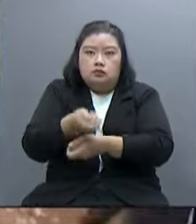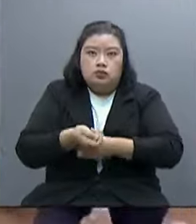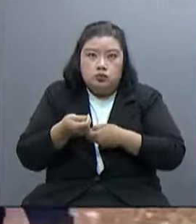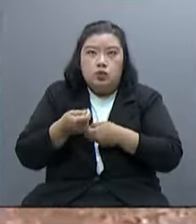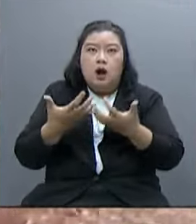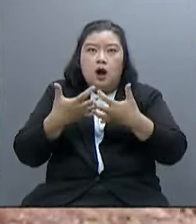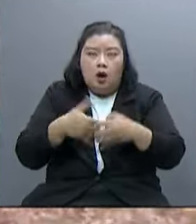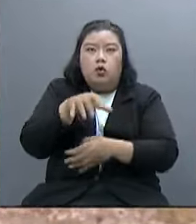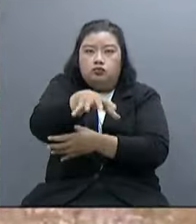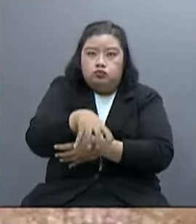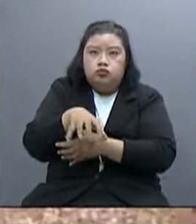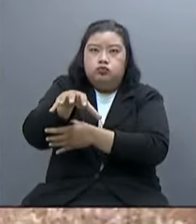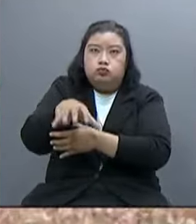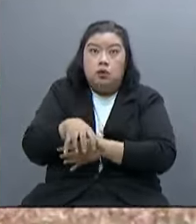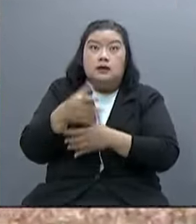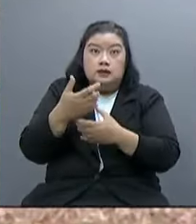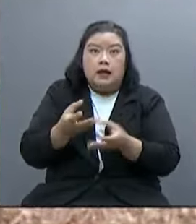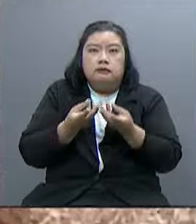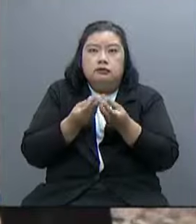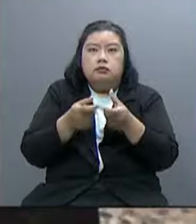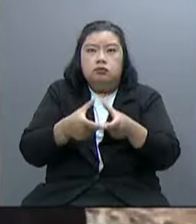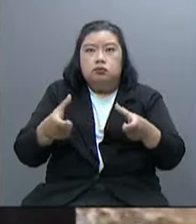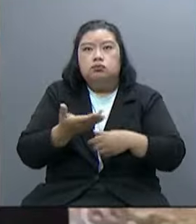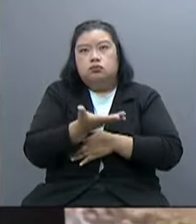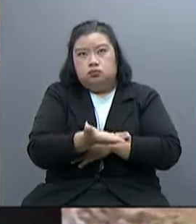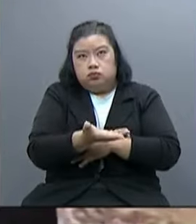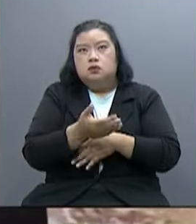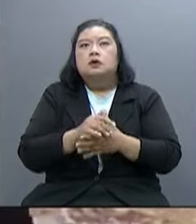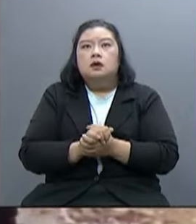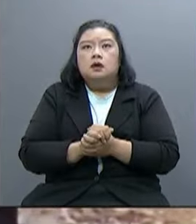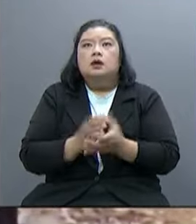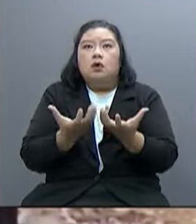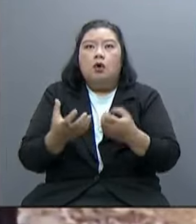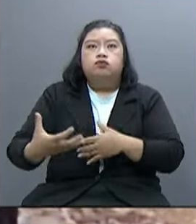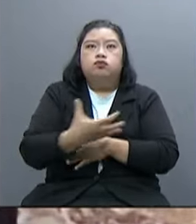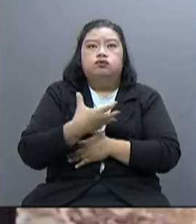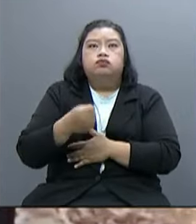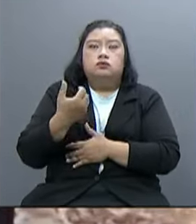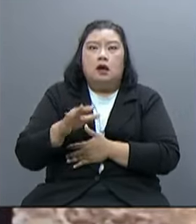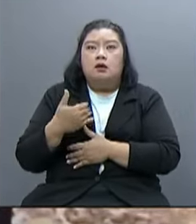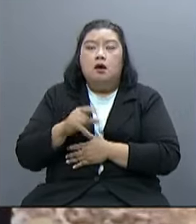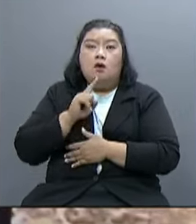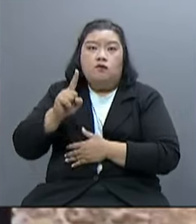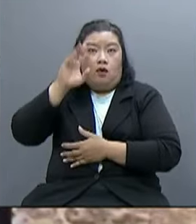รหนักและรถไถเข้ามาโค่นไม้จำนวนมากนะคะจึงได้ยึดของกลางเอาไว้และแจ้งตำร